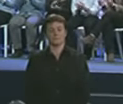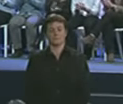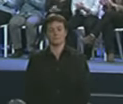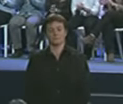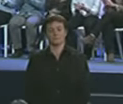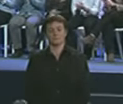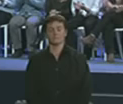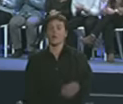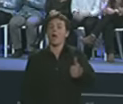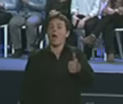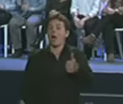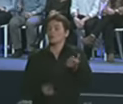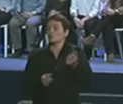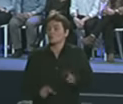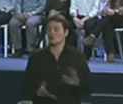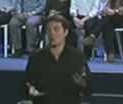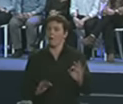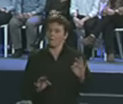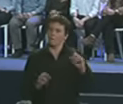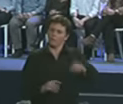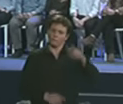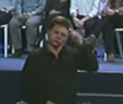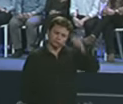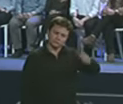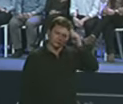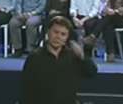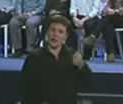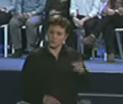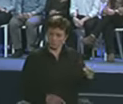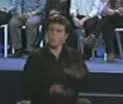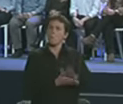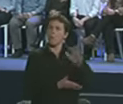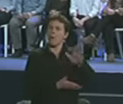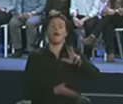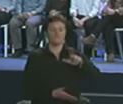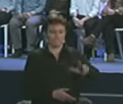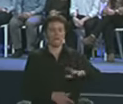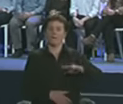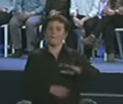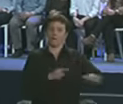La seule chose dont on est sûr, et rendons-lui hommage, il tiendra promesse.